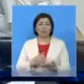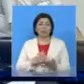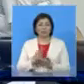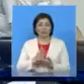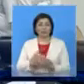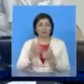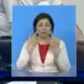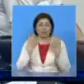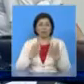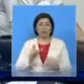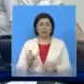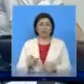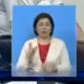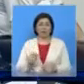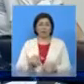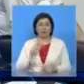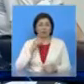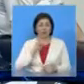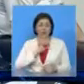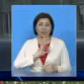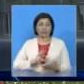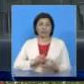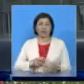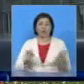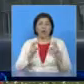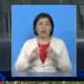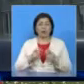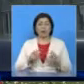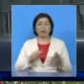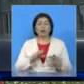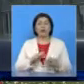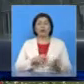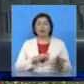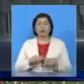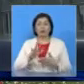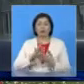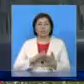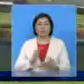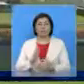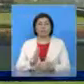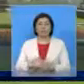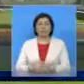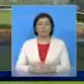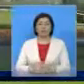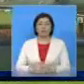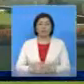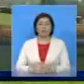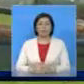істер департаменті тұрғындарға қолайлы жағдай жасау үшін бақылау жұмыстарын жалғастырады. Гүлсезім Әбдіжәлел, Аманжол Айтмағанбетов, Ақтөбе телеарнасы.